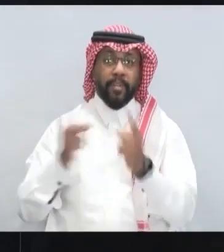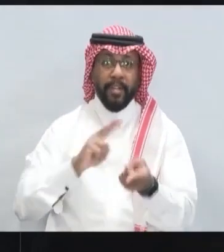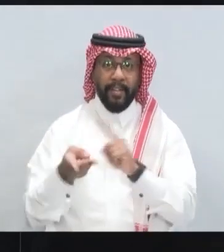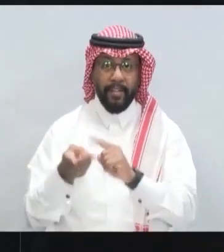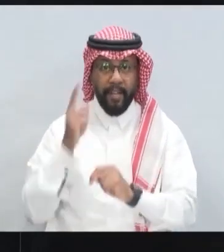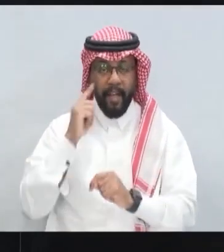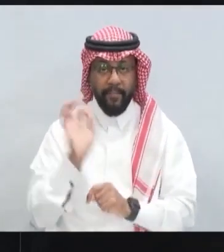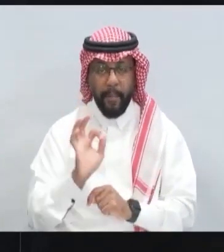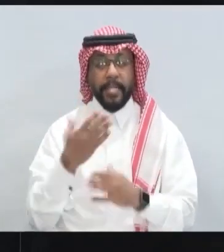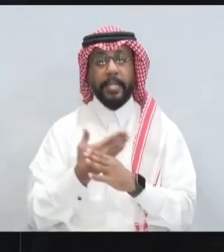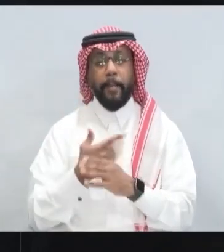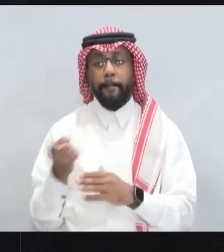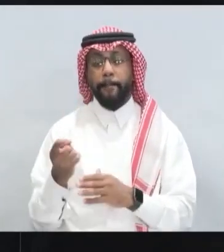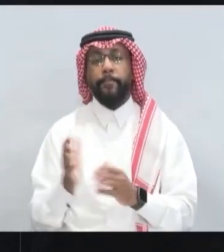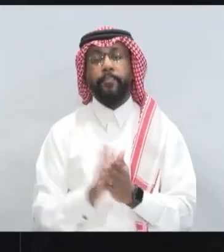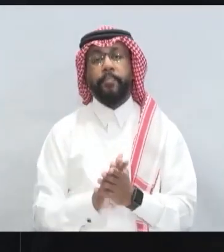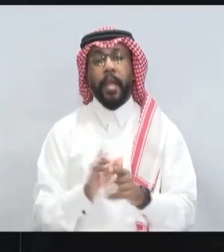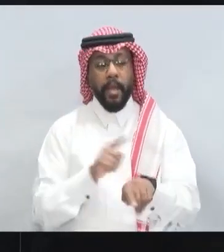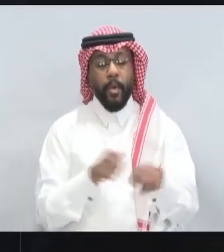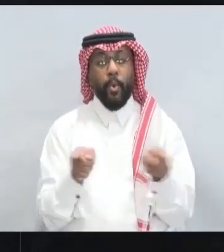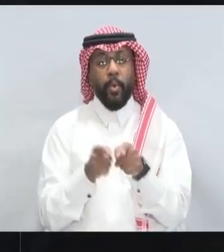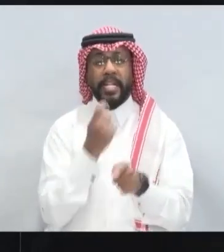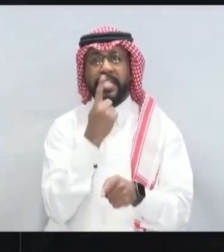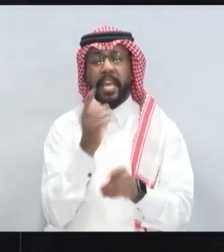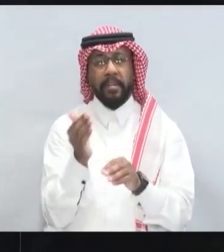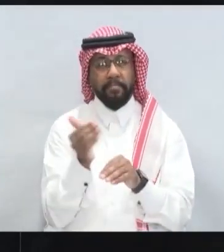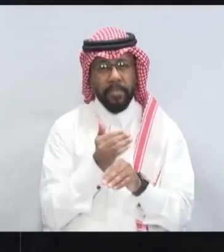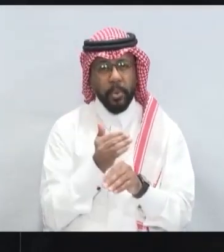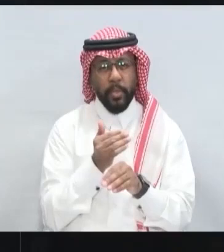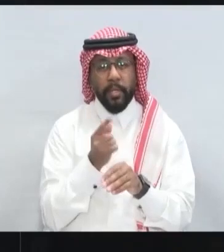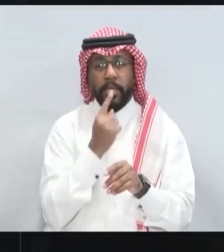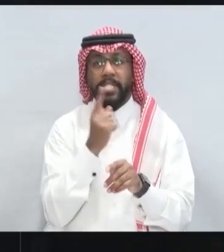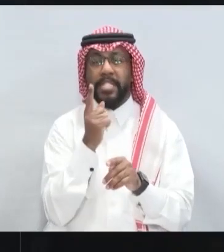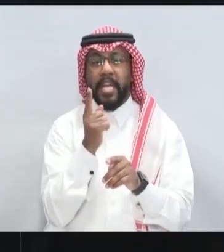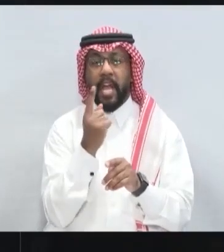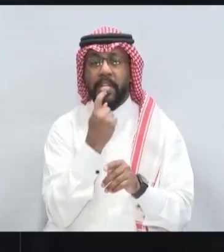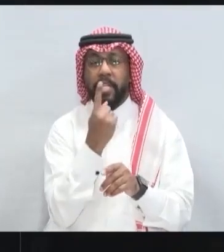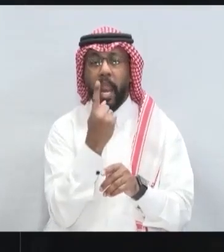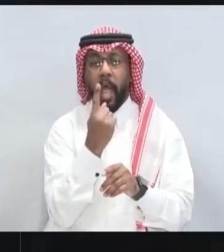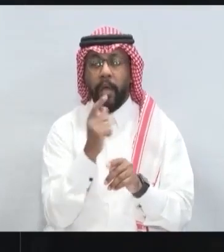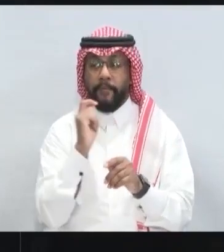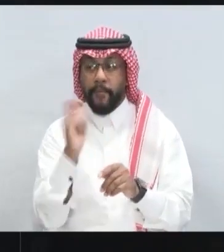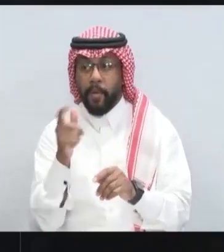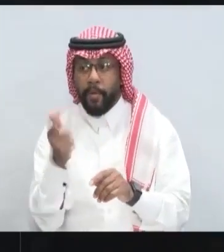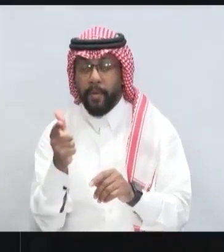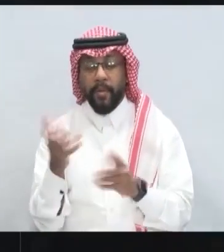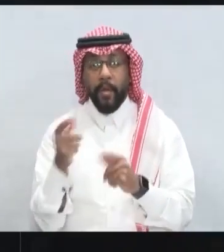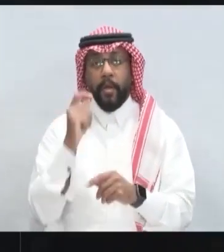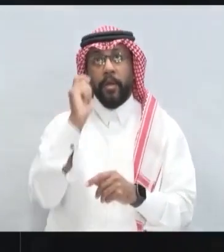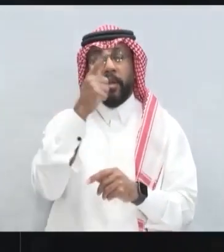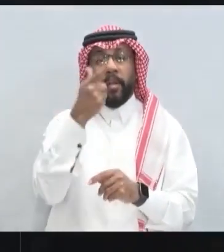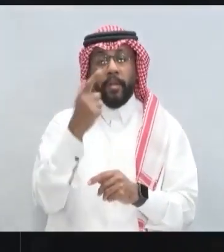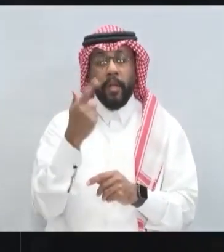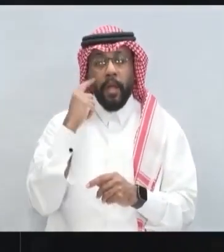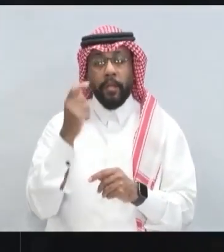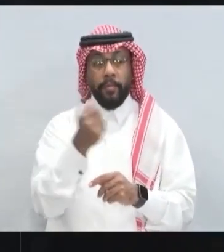التي بالامكان ان نبيعها خلال فتره اقل من سنه ونحصل على الاموال مثلا لدفع رواتب او سيوله او